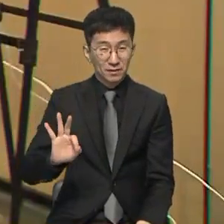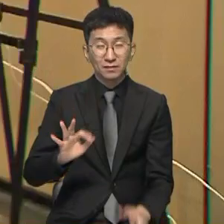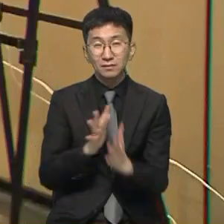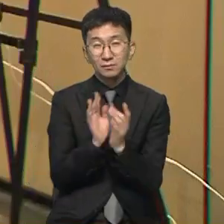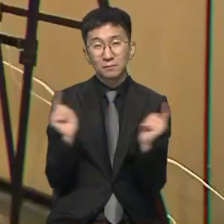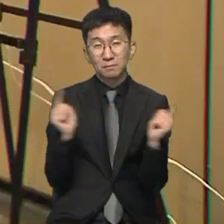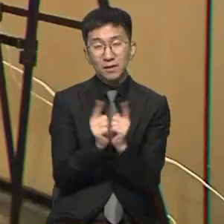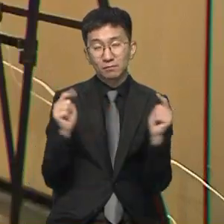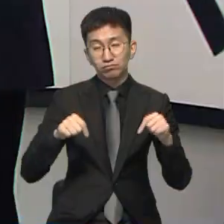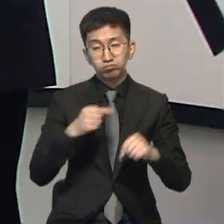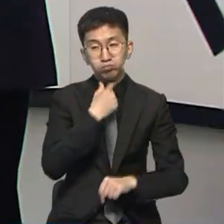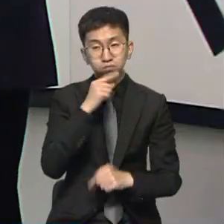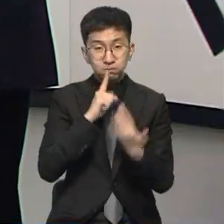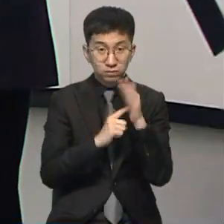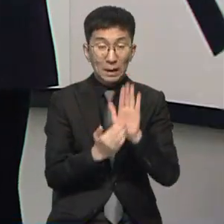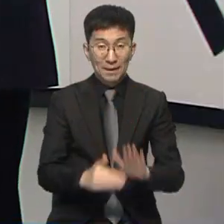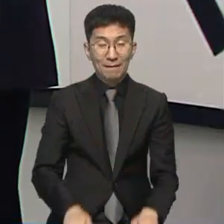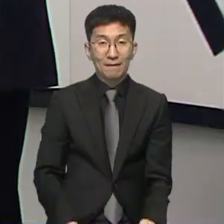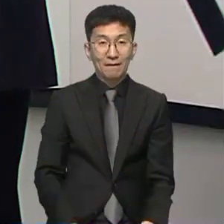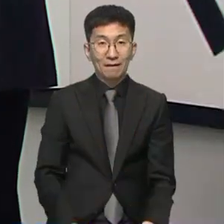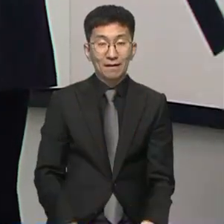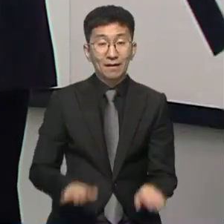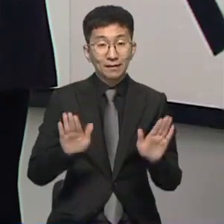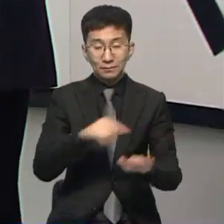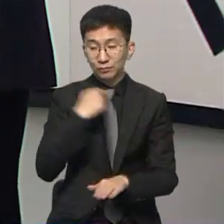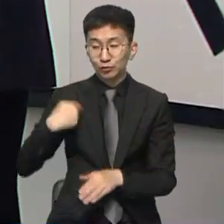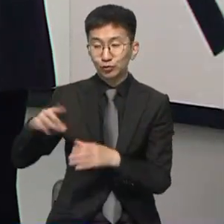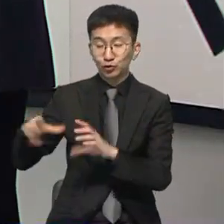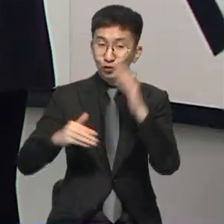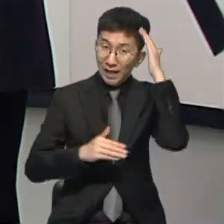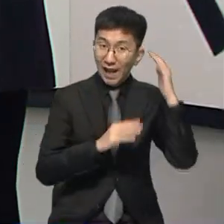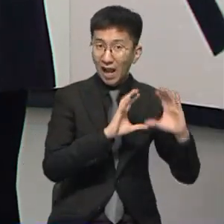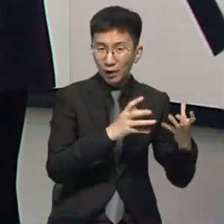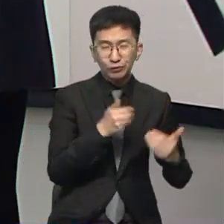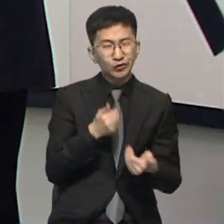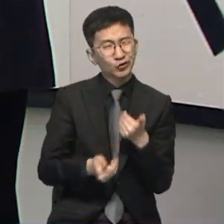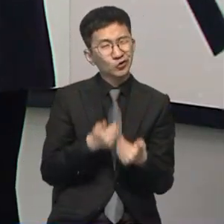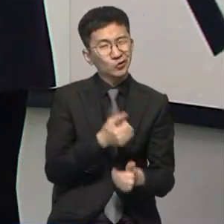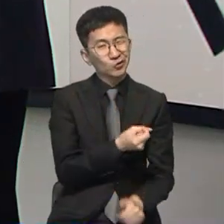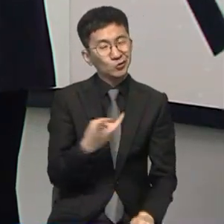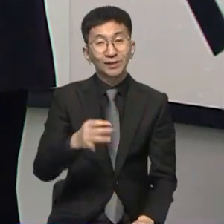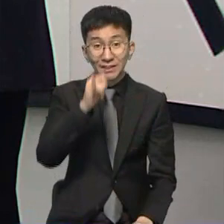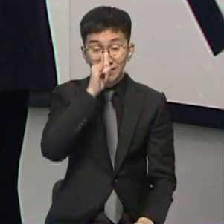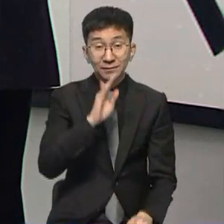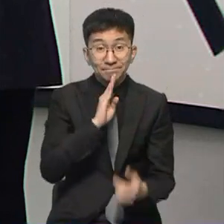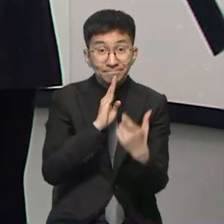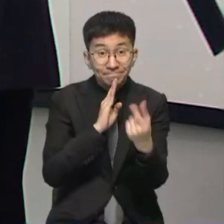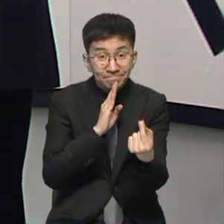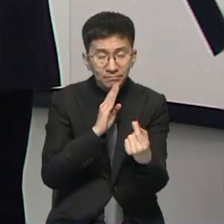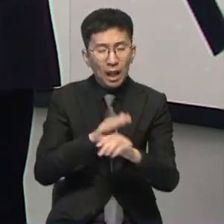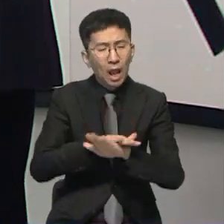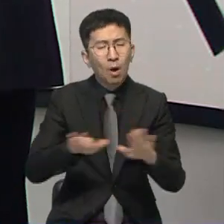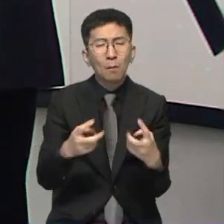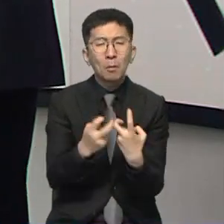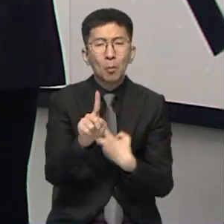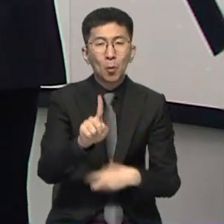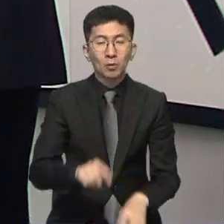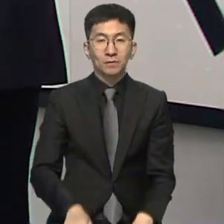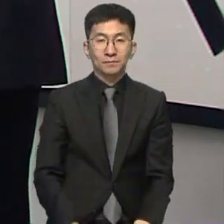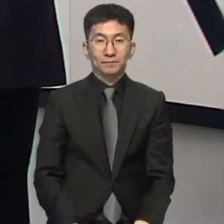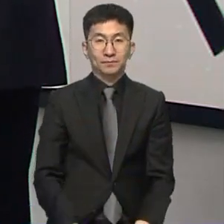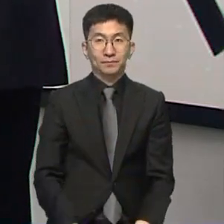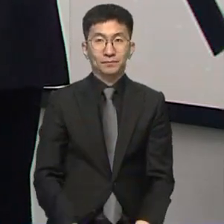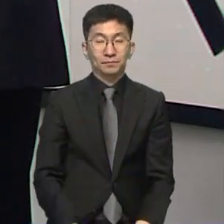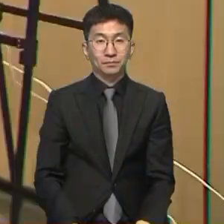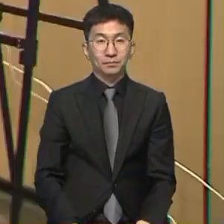덧붙였습니다. 자, 지금 우리와 중국 두 나라 사이엔 사실 껄끄러운 현안들도 많은데 지금 어떤 묘안이 있을까요?